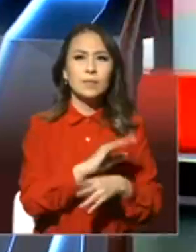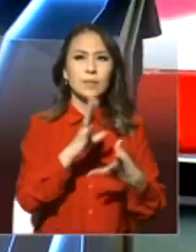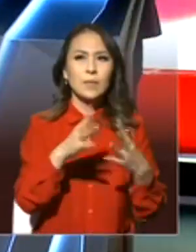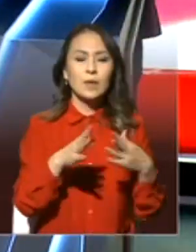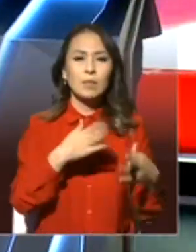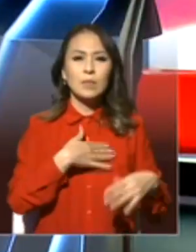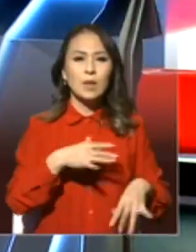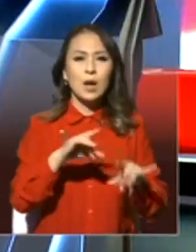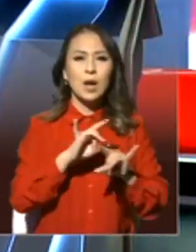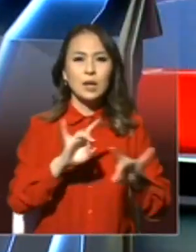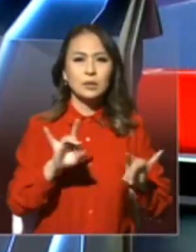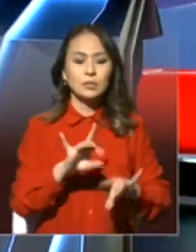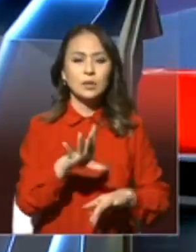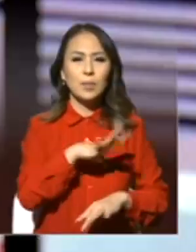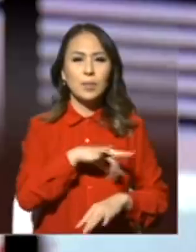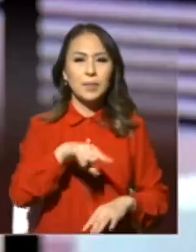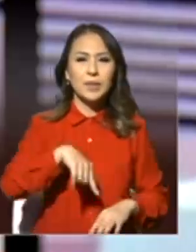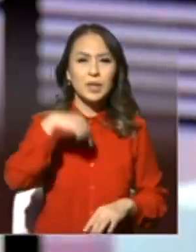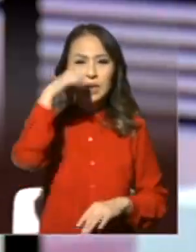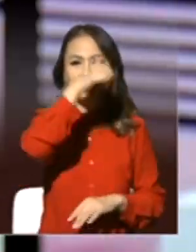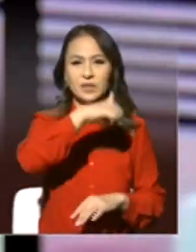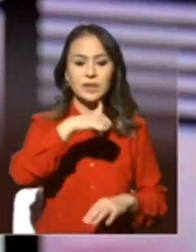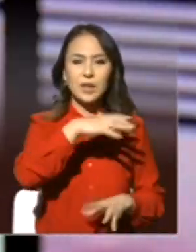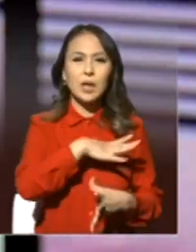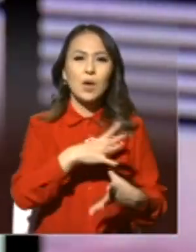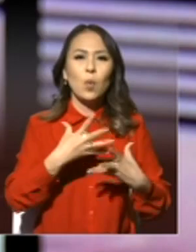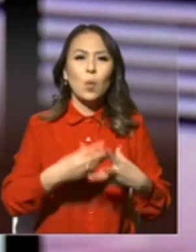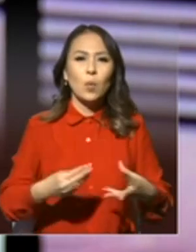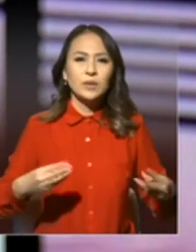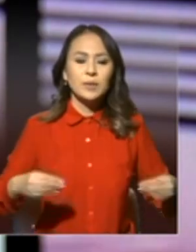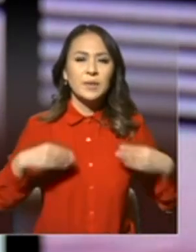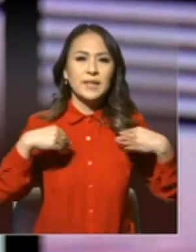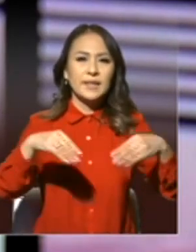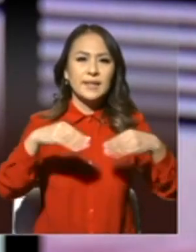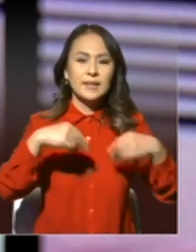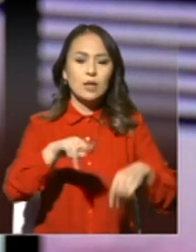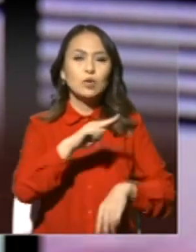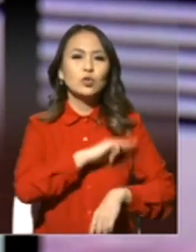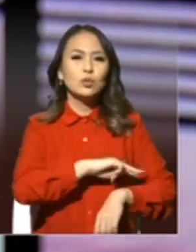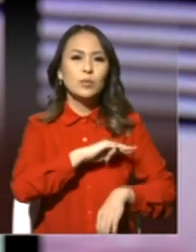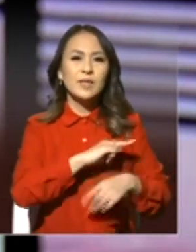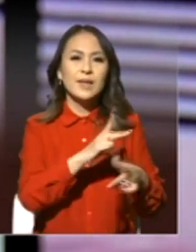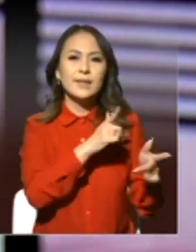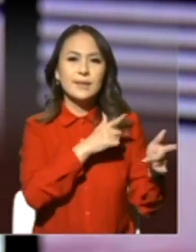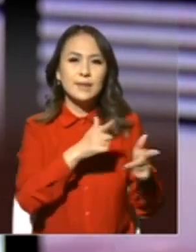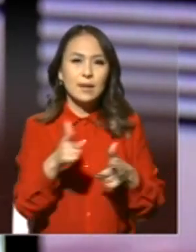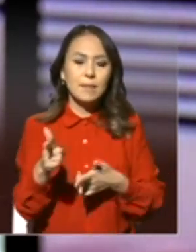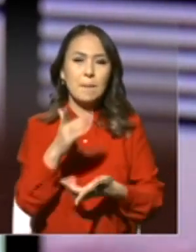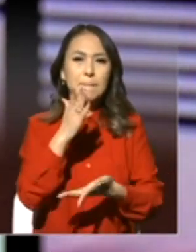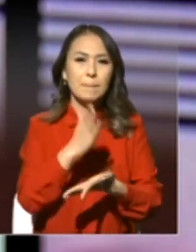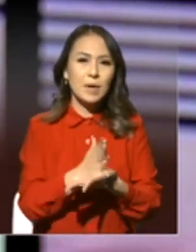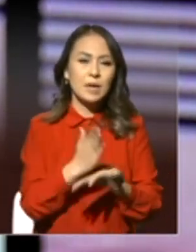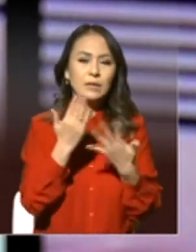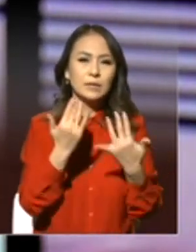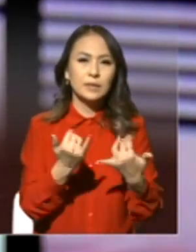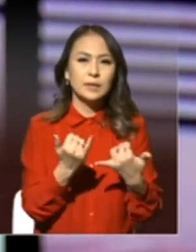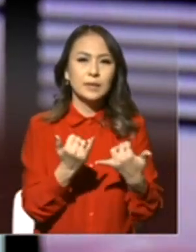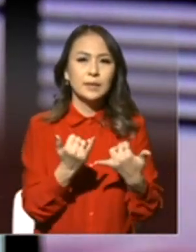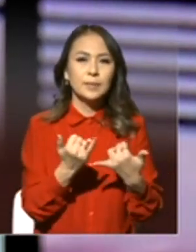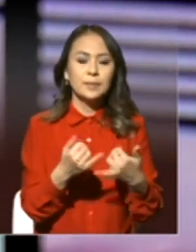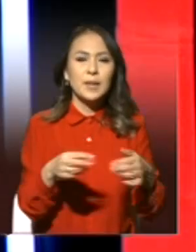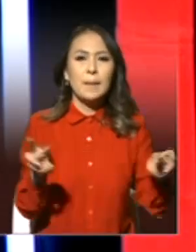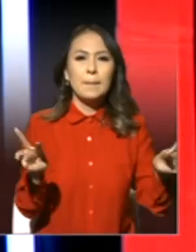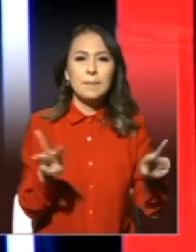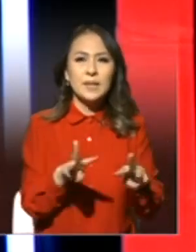айтып жатқанымыздай биылғы көктемдік егіс жұмыстарына сақадай сай дайынбыз. Оның алдында біз айтып кеткенбіз. Бұл